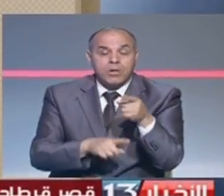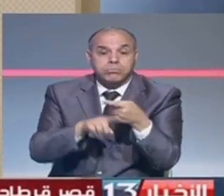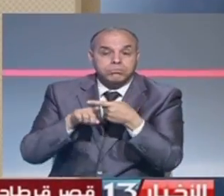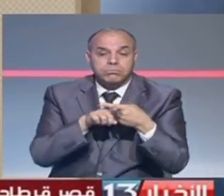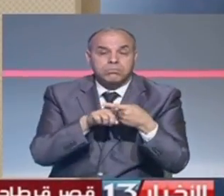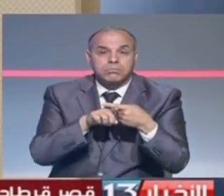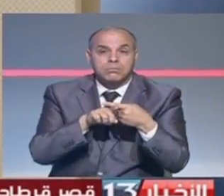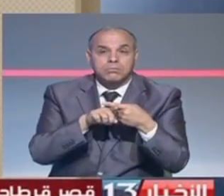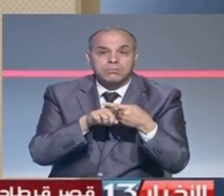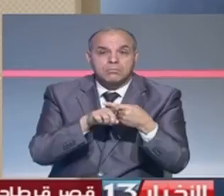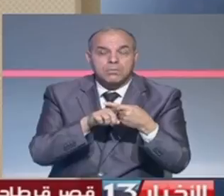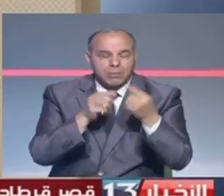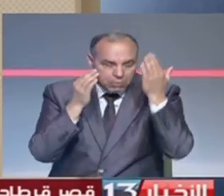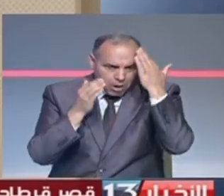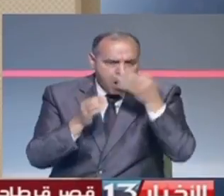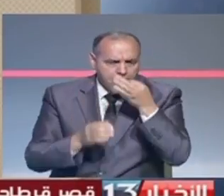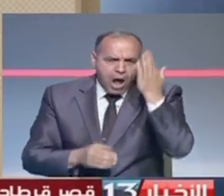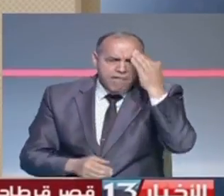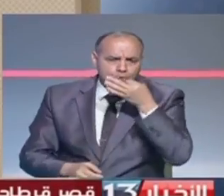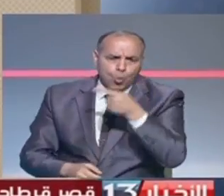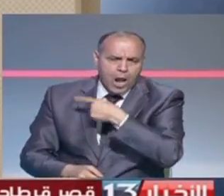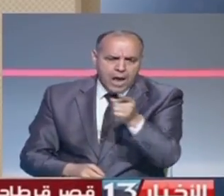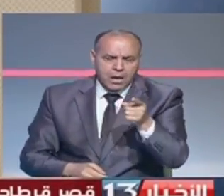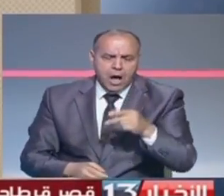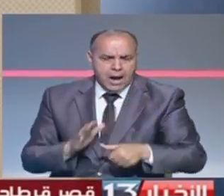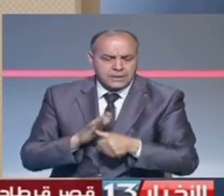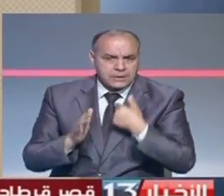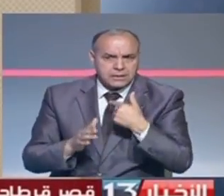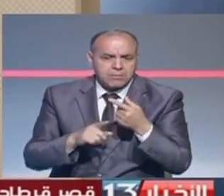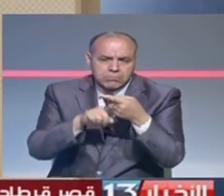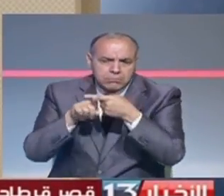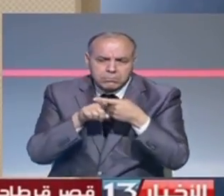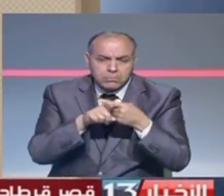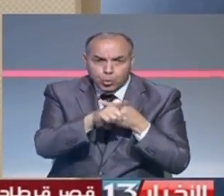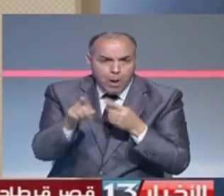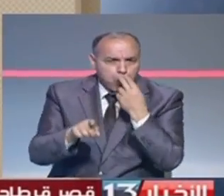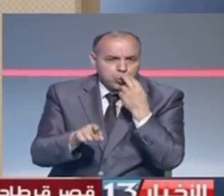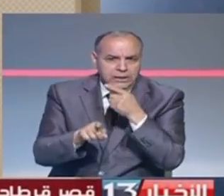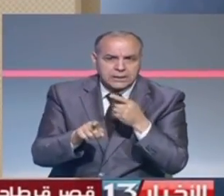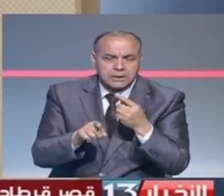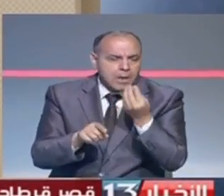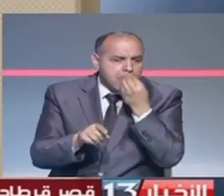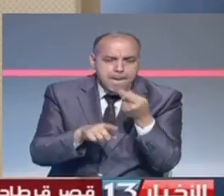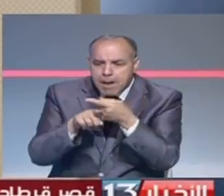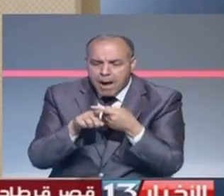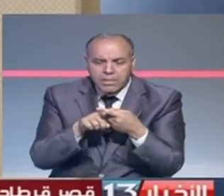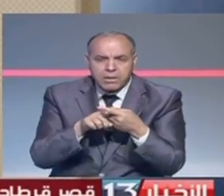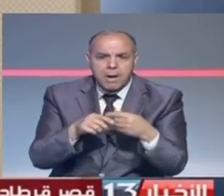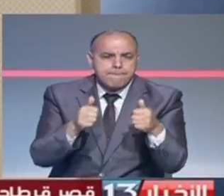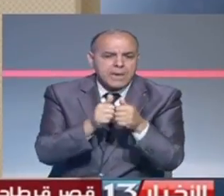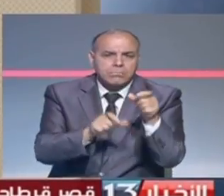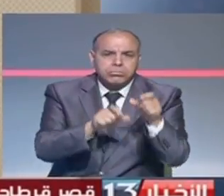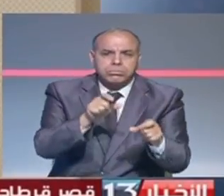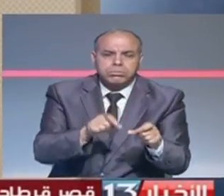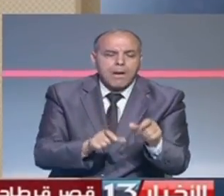واي جيدا ما اقول تتقاسمون غذائكم مع عدد من